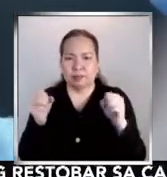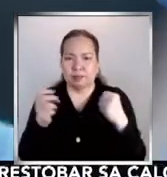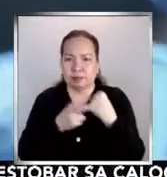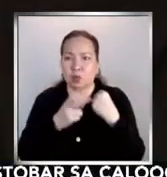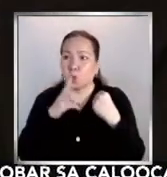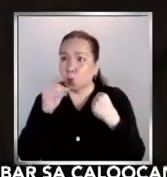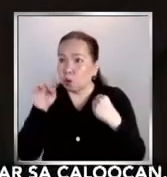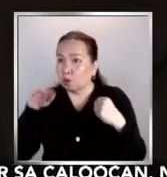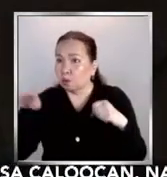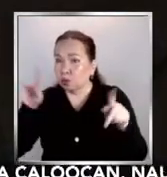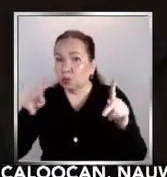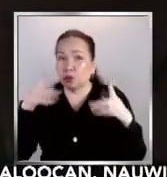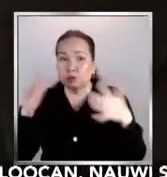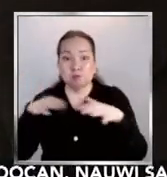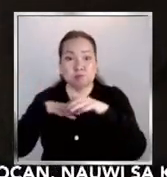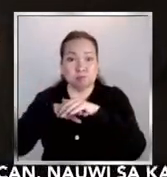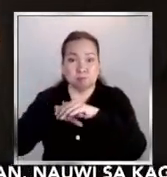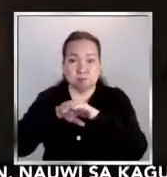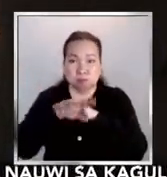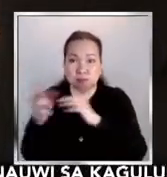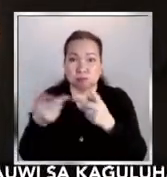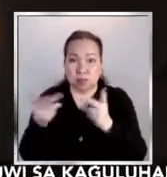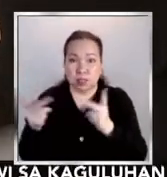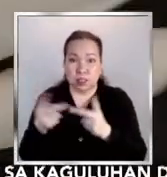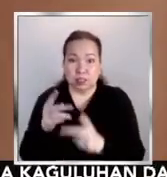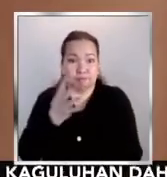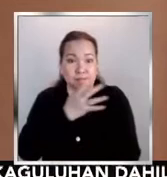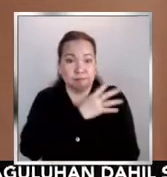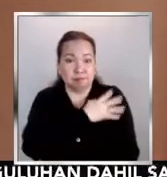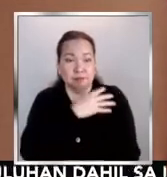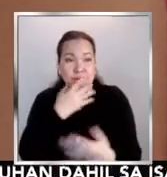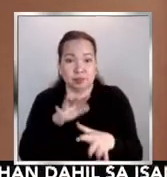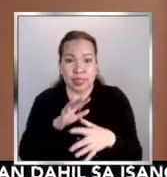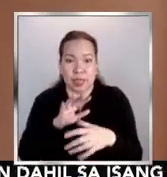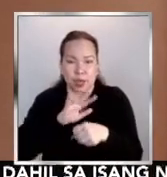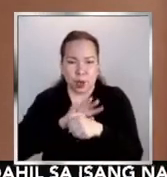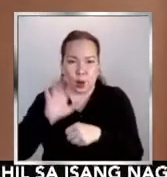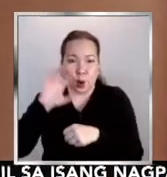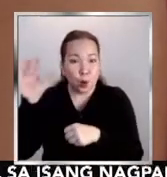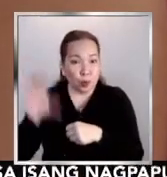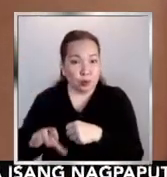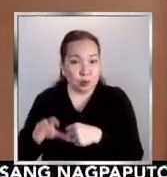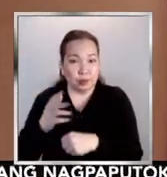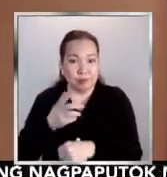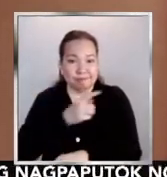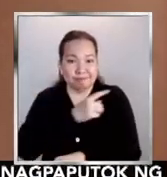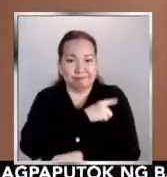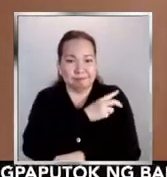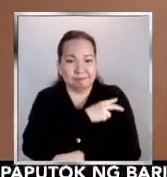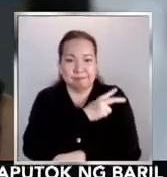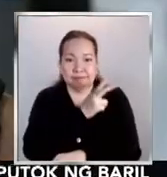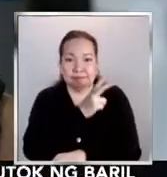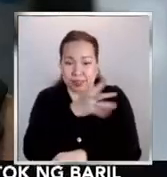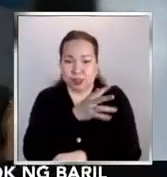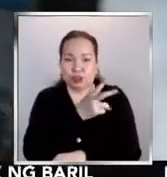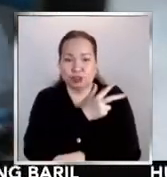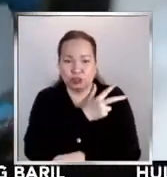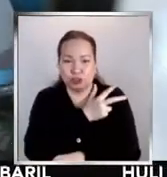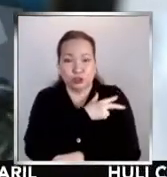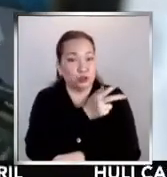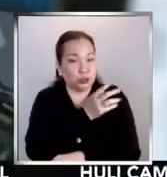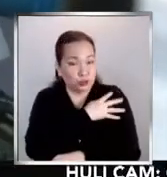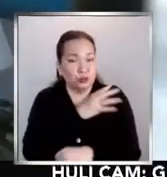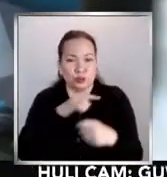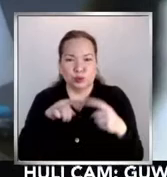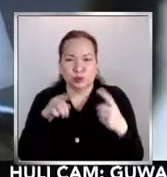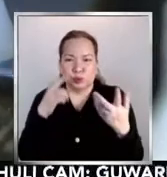you're vaccinated, is updated, that means kasama ng booster. Sa tingin ko, baka tataas ang